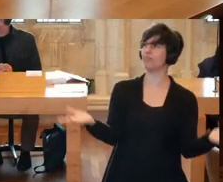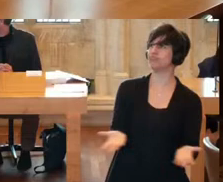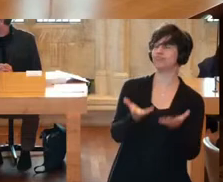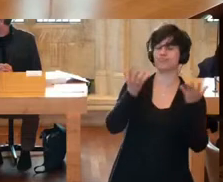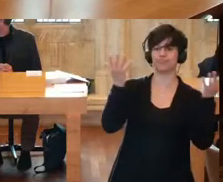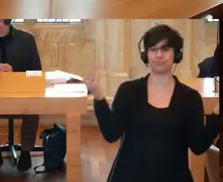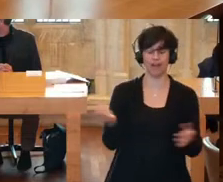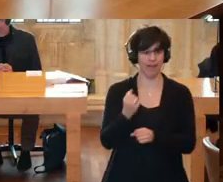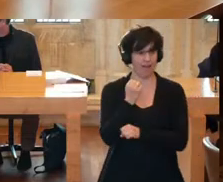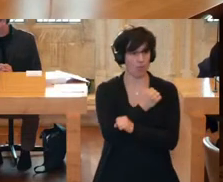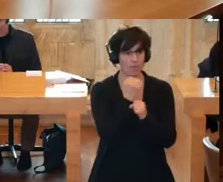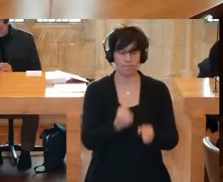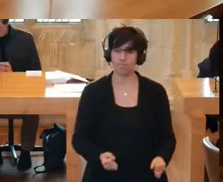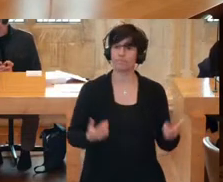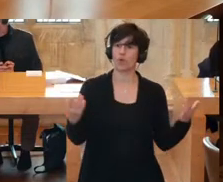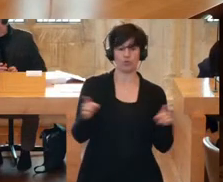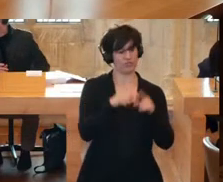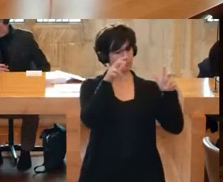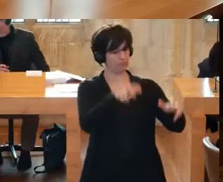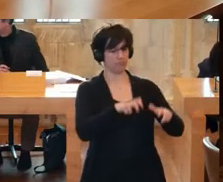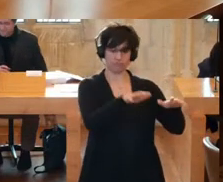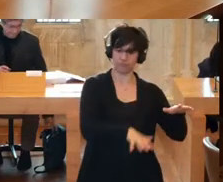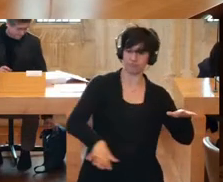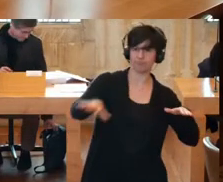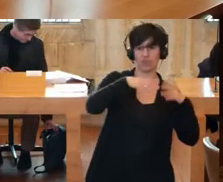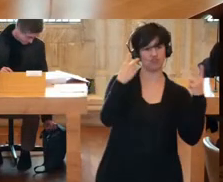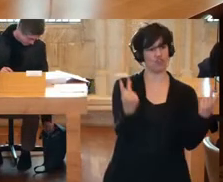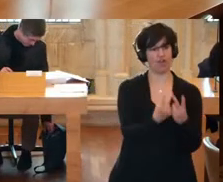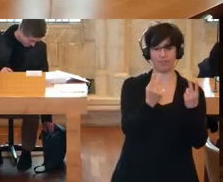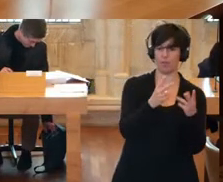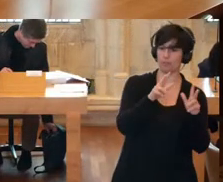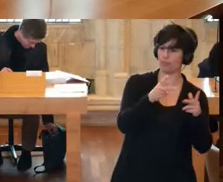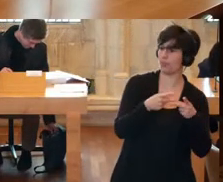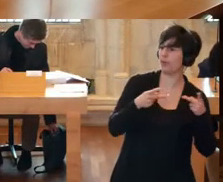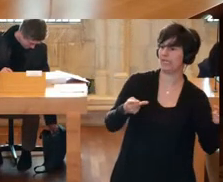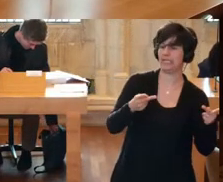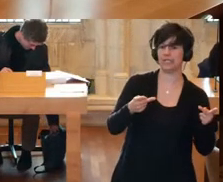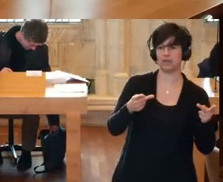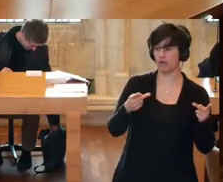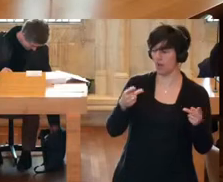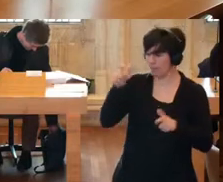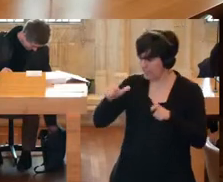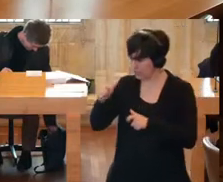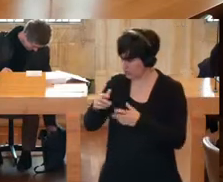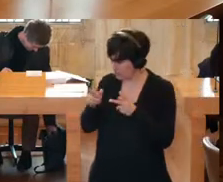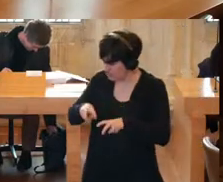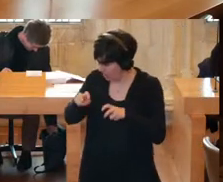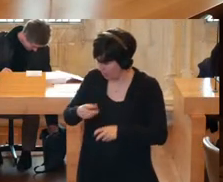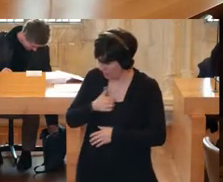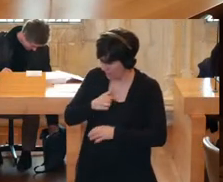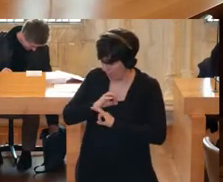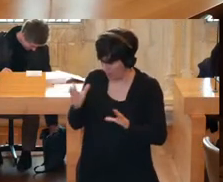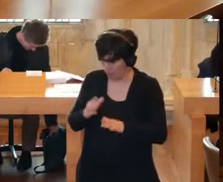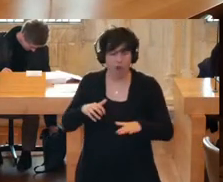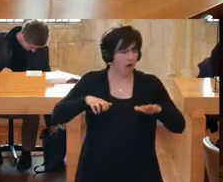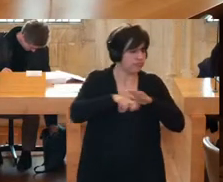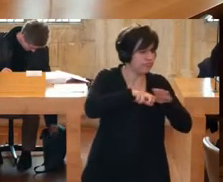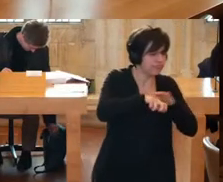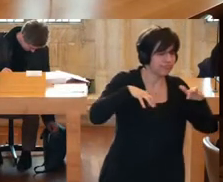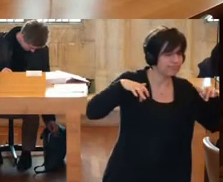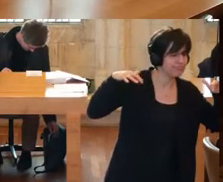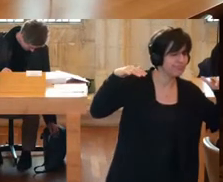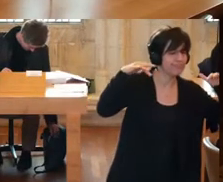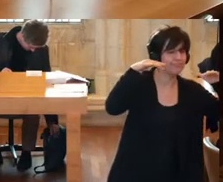parcs municipaux et les jardins publics sont le patrimoine de toutes celles et de tous ceux qui n'ont pas de jardin privé. Leur place et leur nombre sont